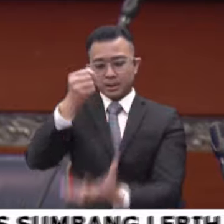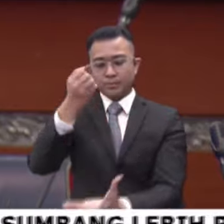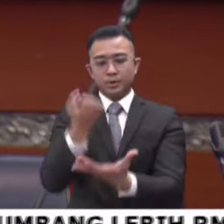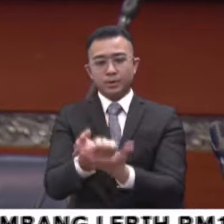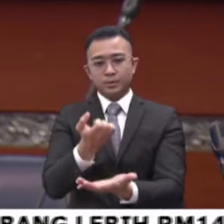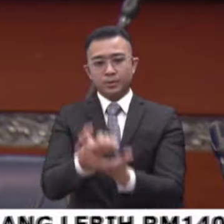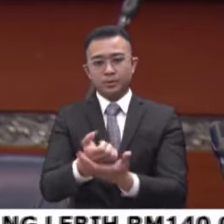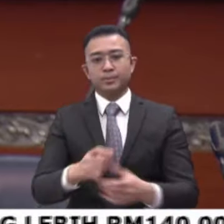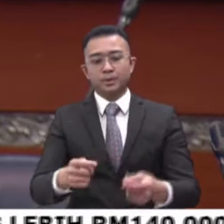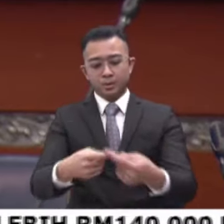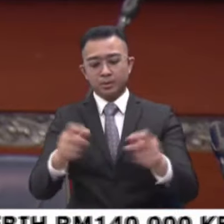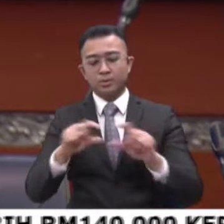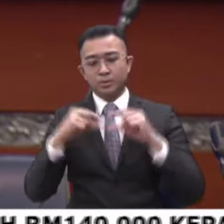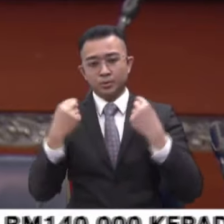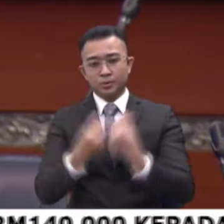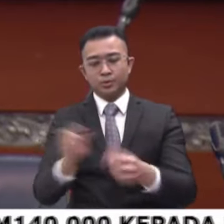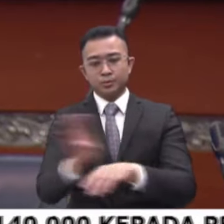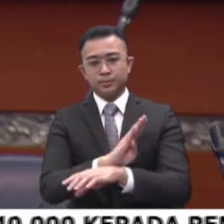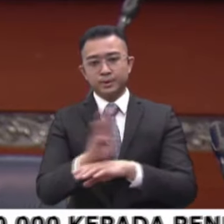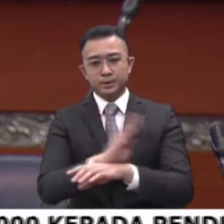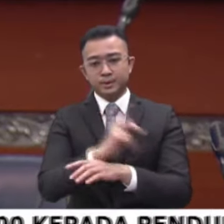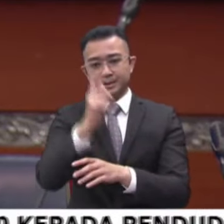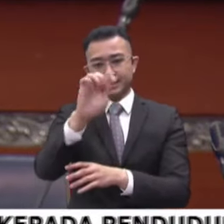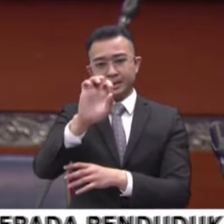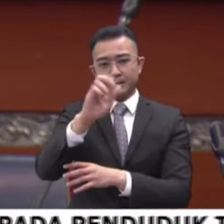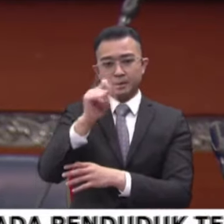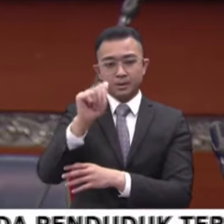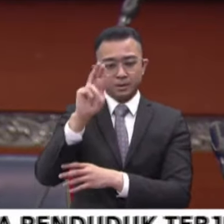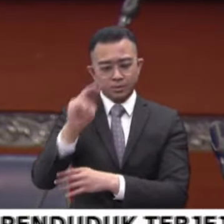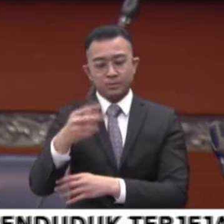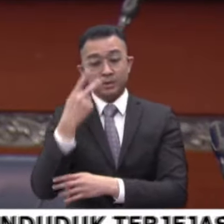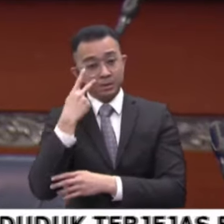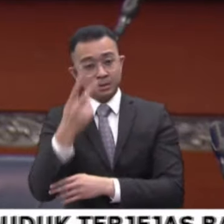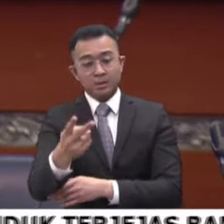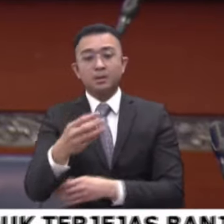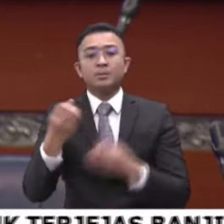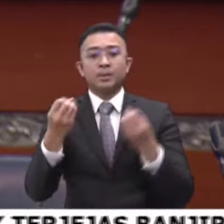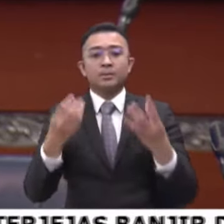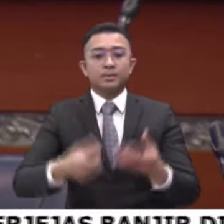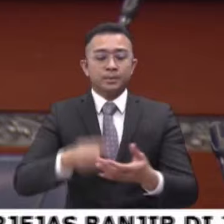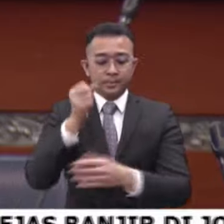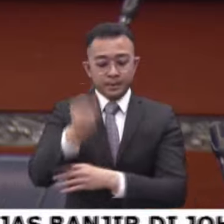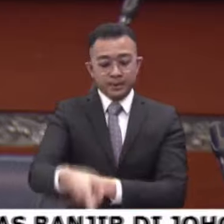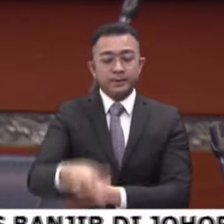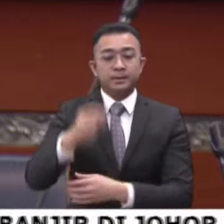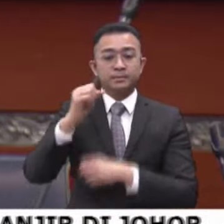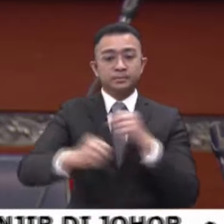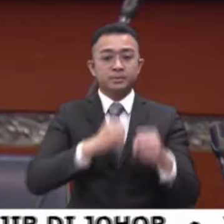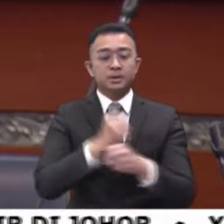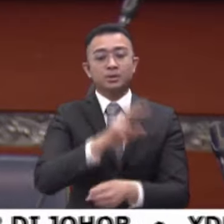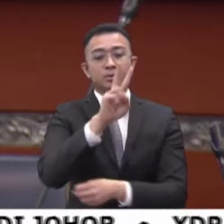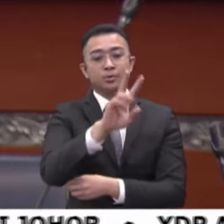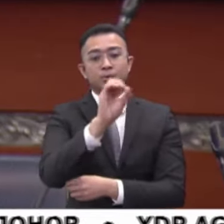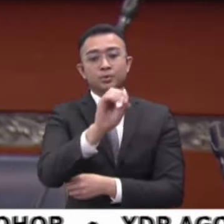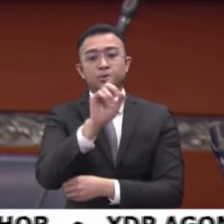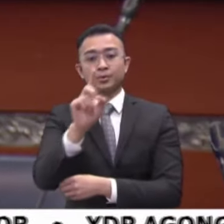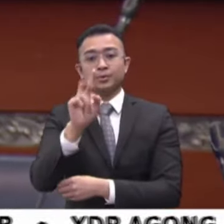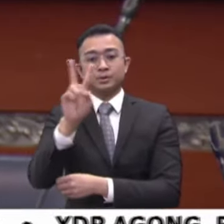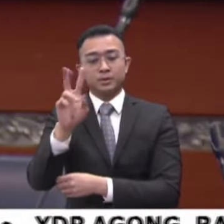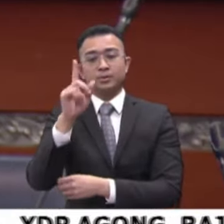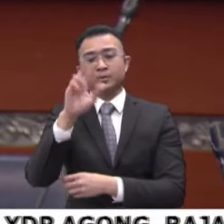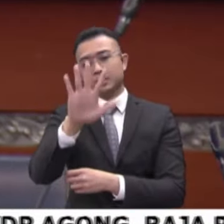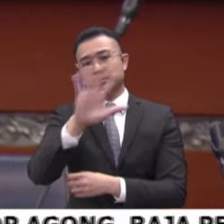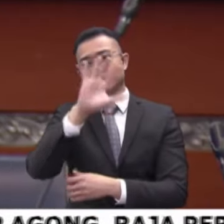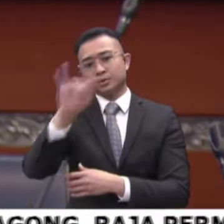Ekonomi Kumpulan Usahawan Niaga ataupun Tekun. Kalau kita tengok perbelanjaan sebenar pada tahun 2021 hanya 5